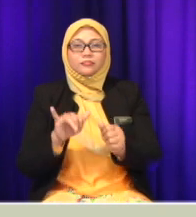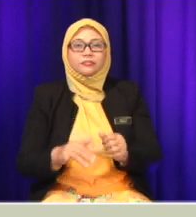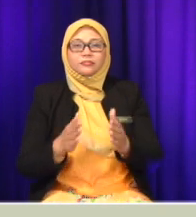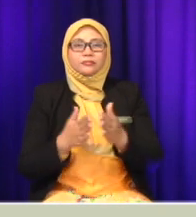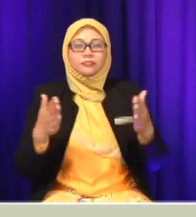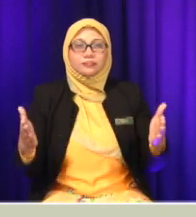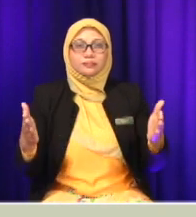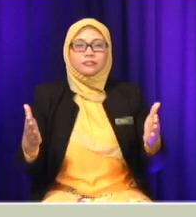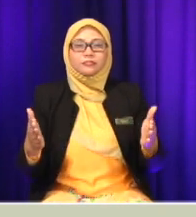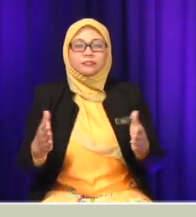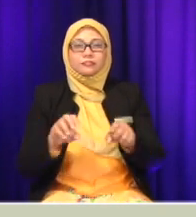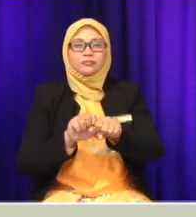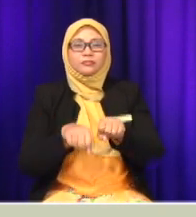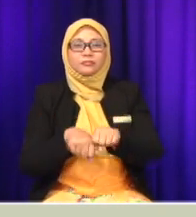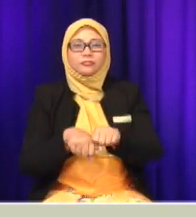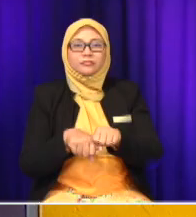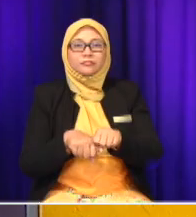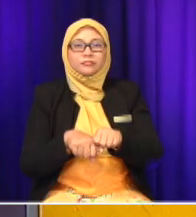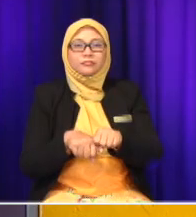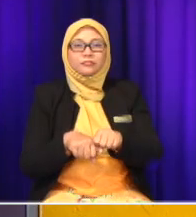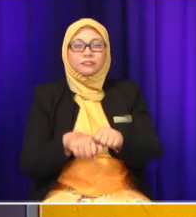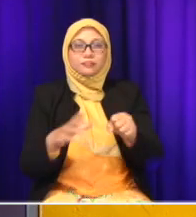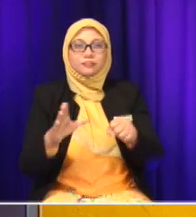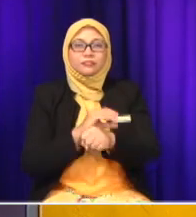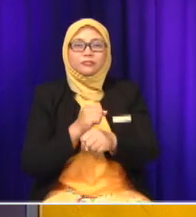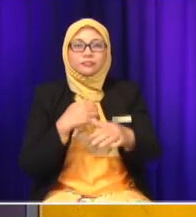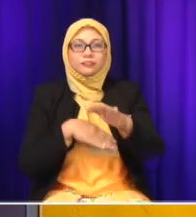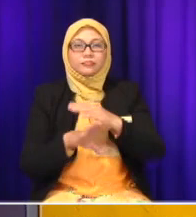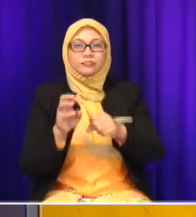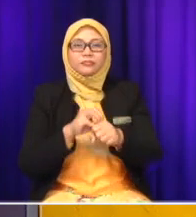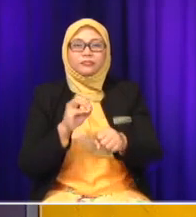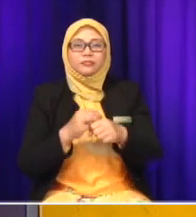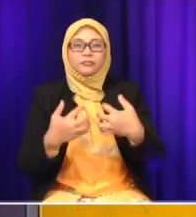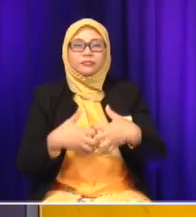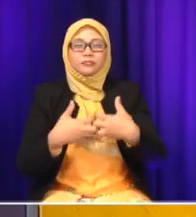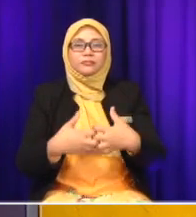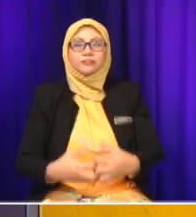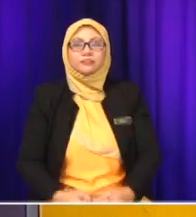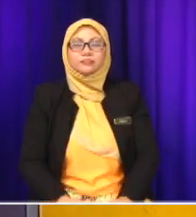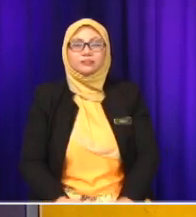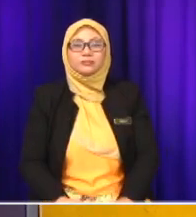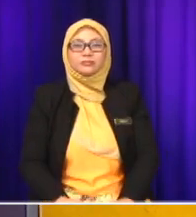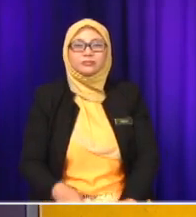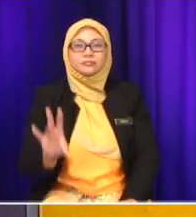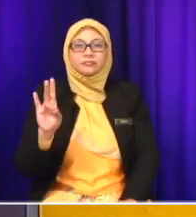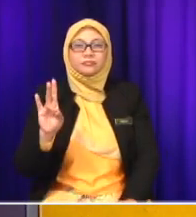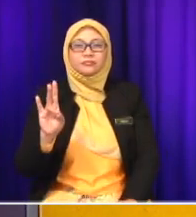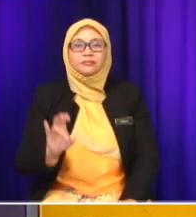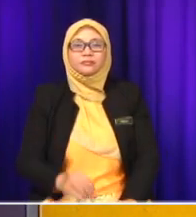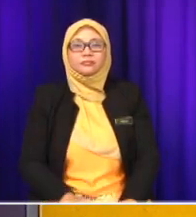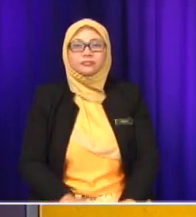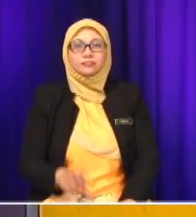dia lebih Fit dengan silinder blok tersebut baik komponen yang ketuj iaitu